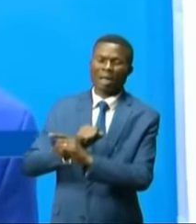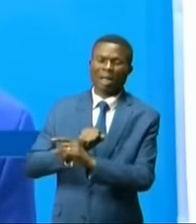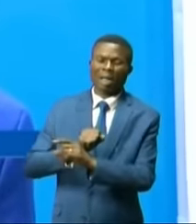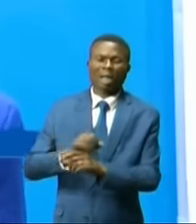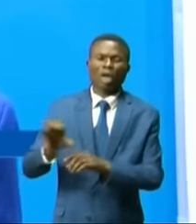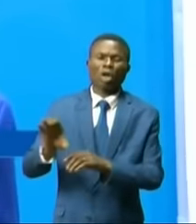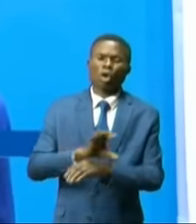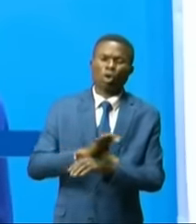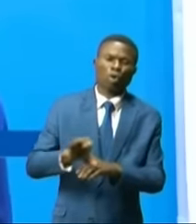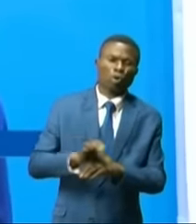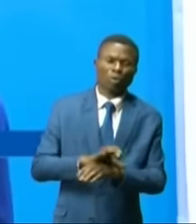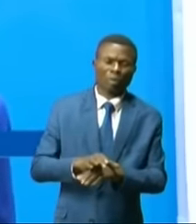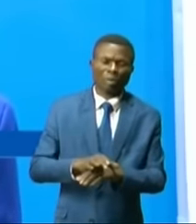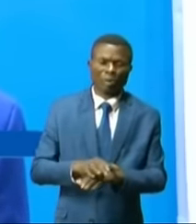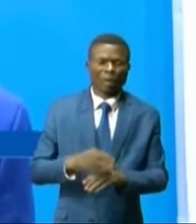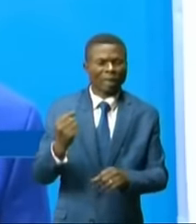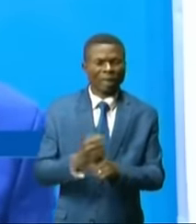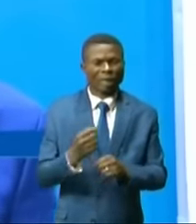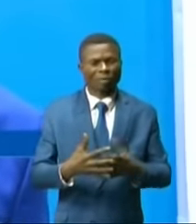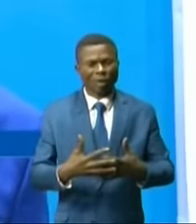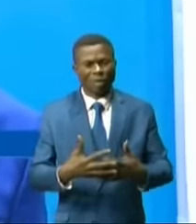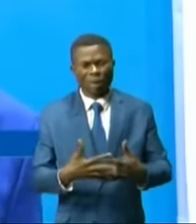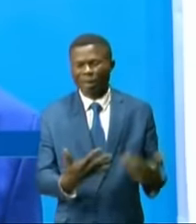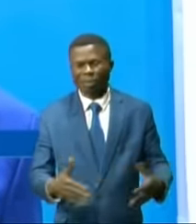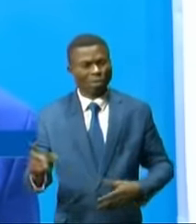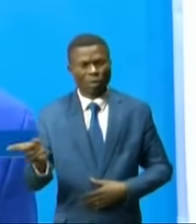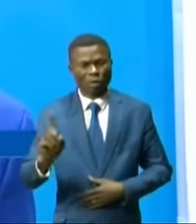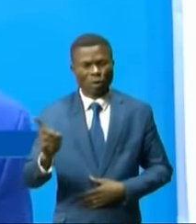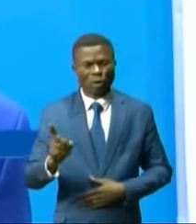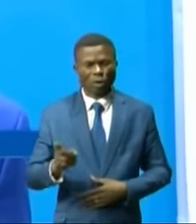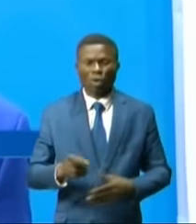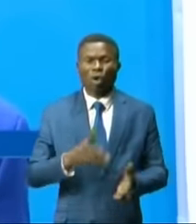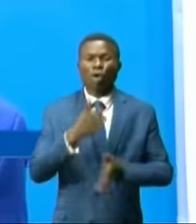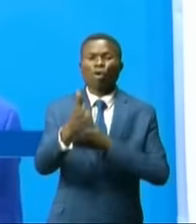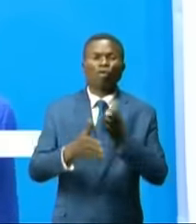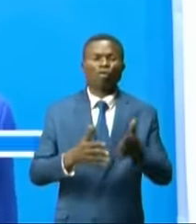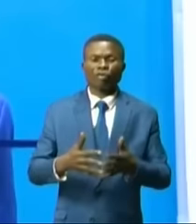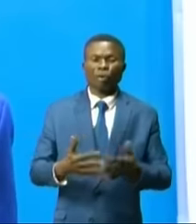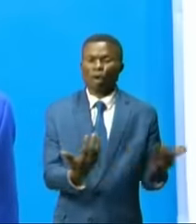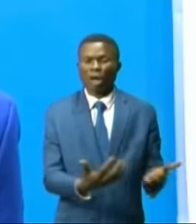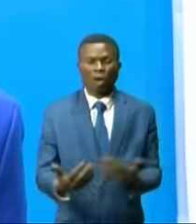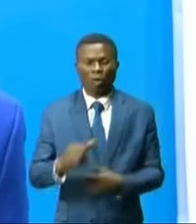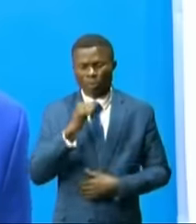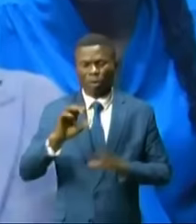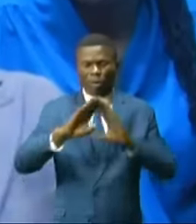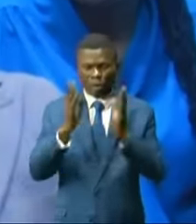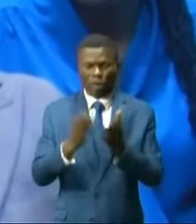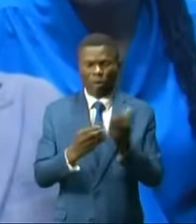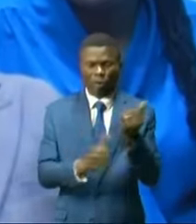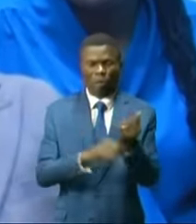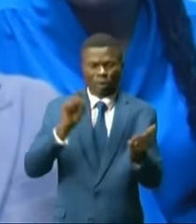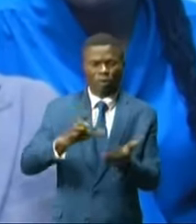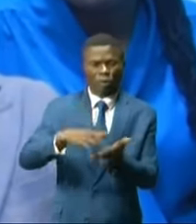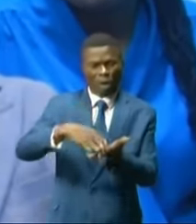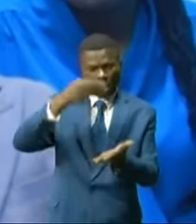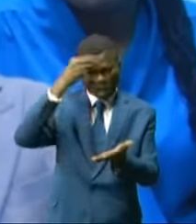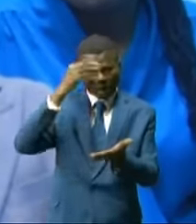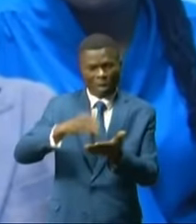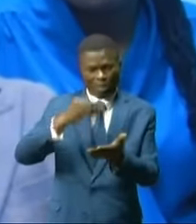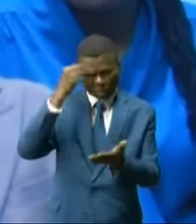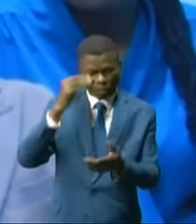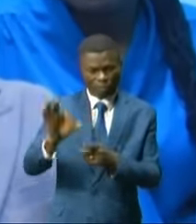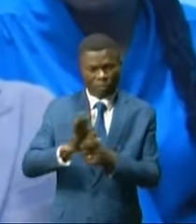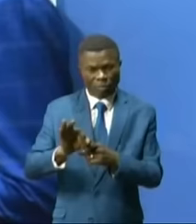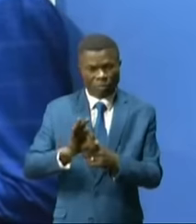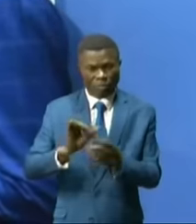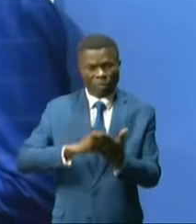Or, celui qui connaît manier la machine est parti. Tout le monde doit apprendre. À travers cette formation,